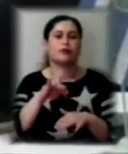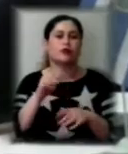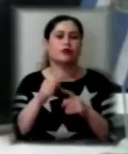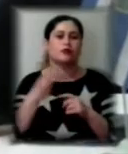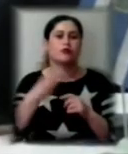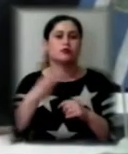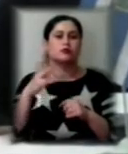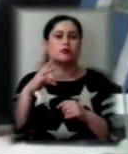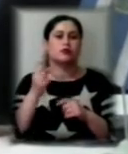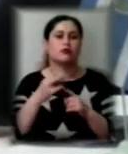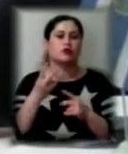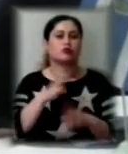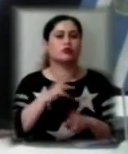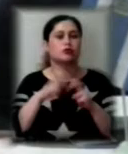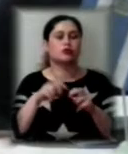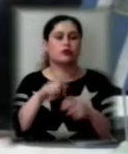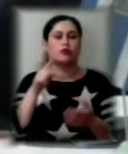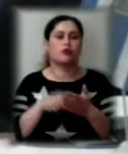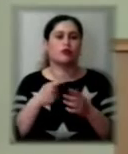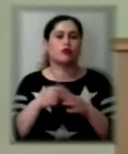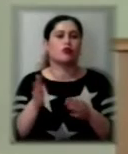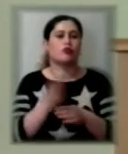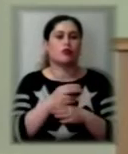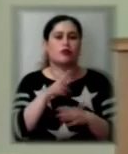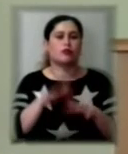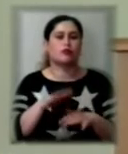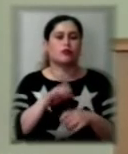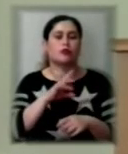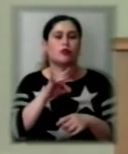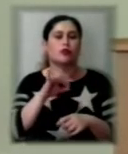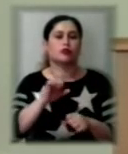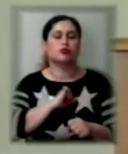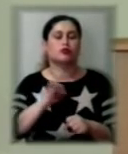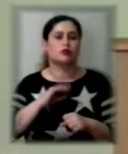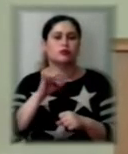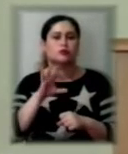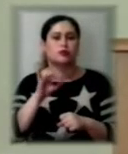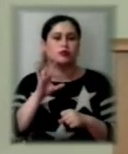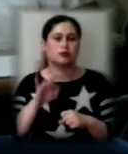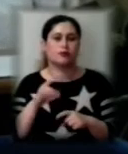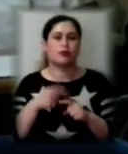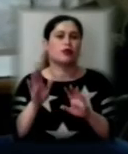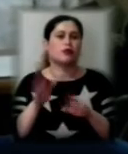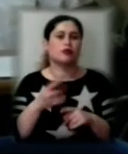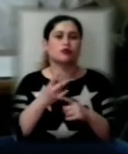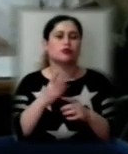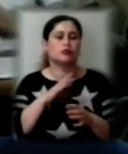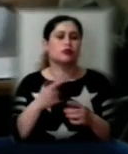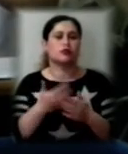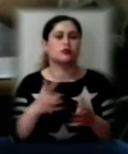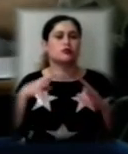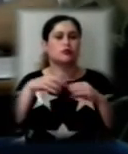травня мали розглянути питання про ліквідацію міського протитуберкульозного диспансеру, після чого мало відбутися його злиття з